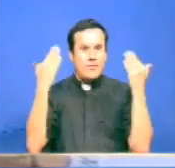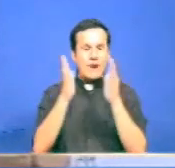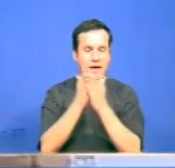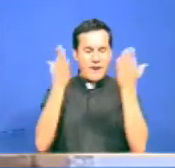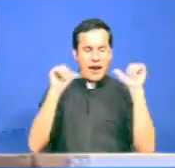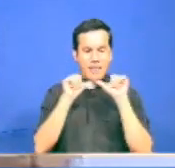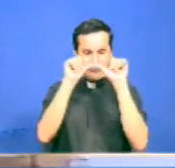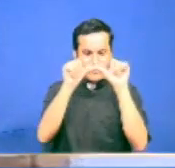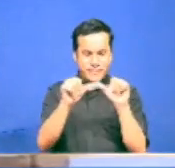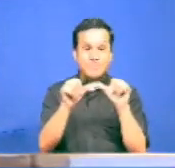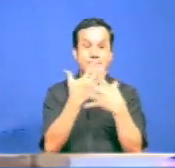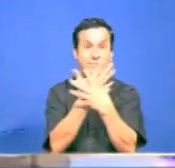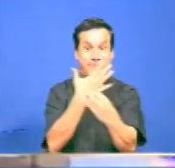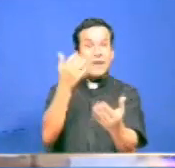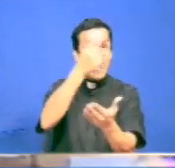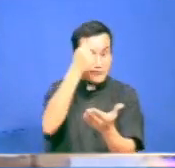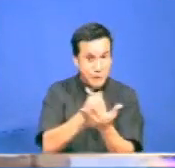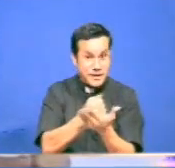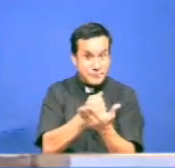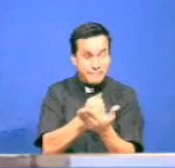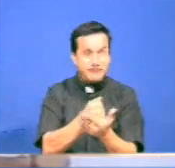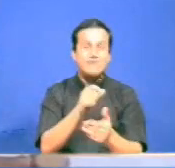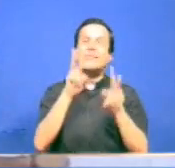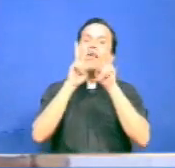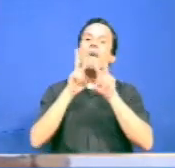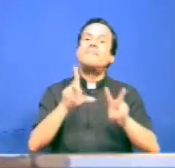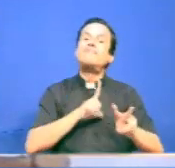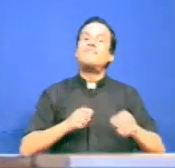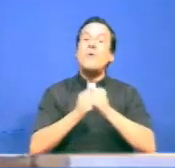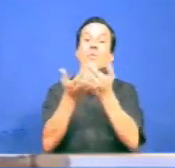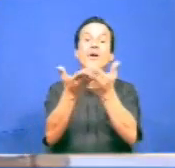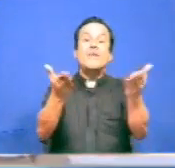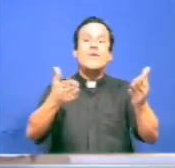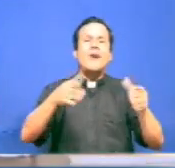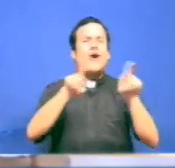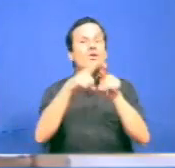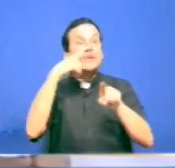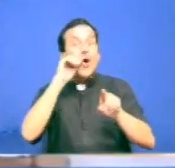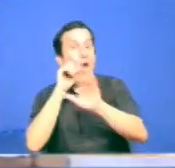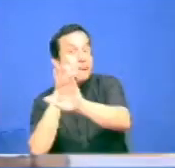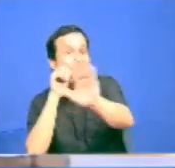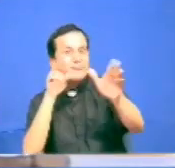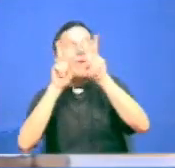milele. Amina. Na amani ya Bwana iwe daima nanyi hata manyumbani.